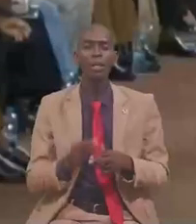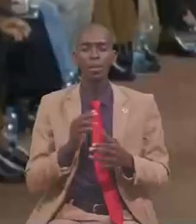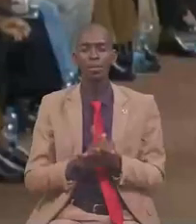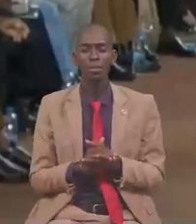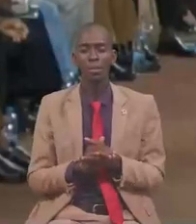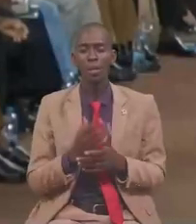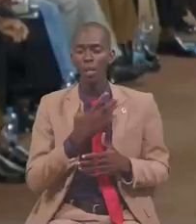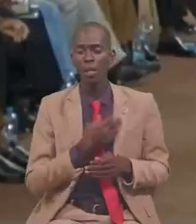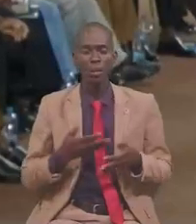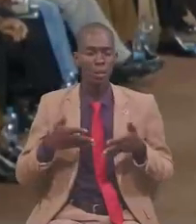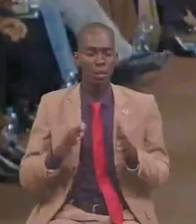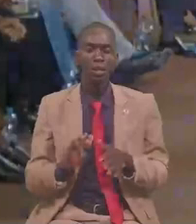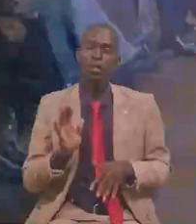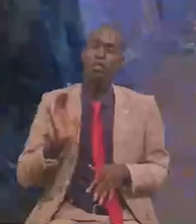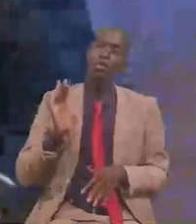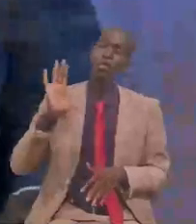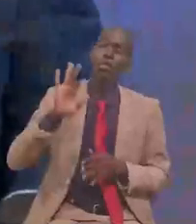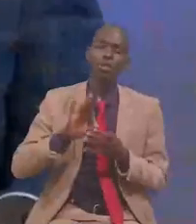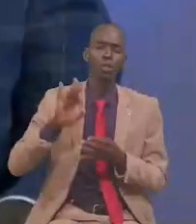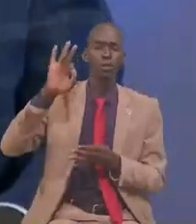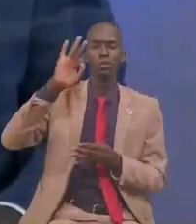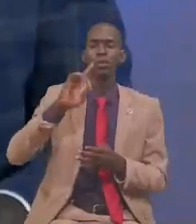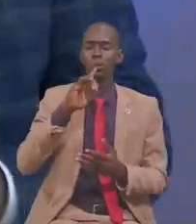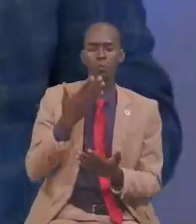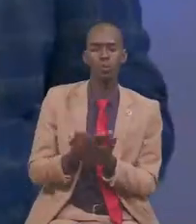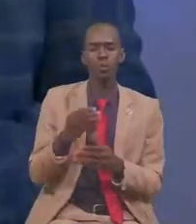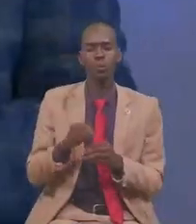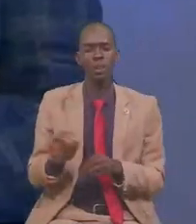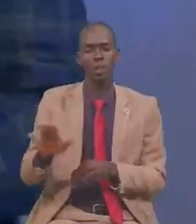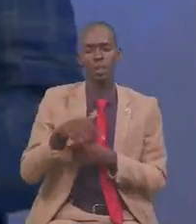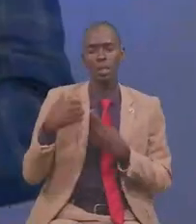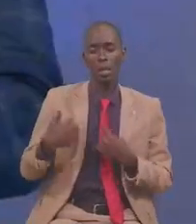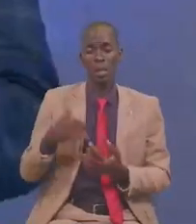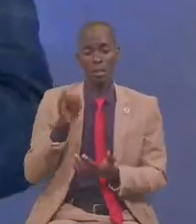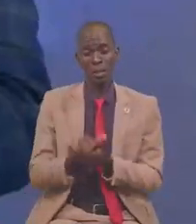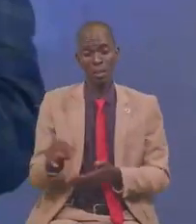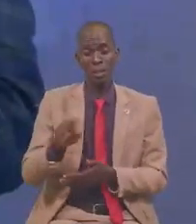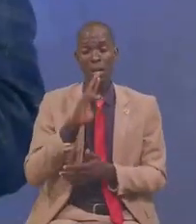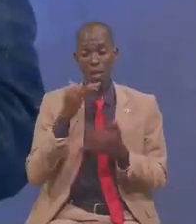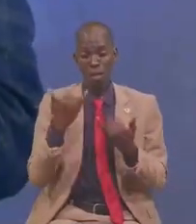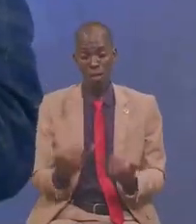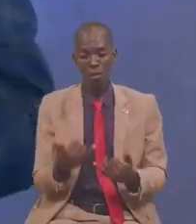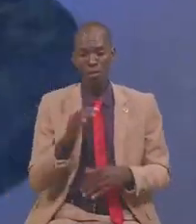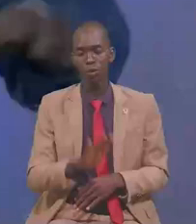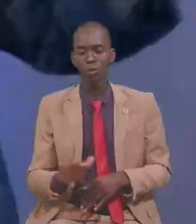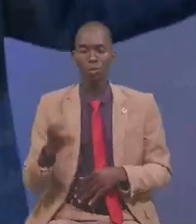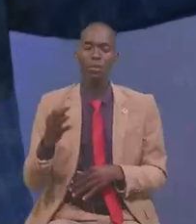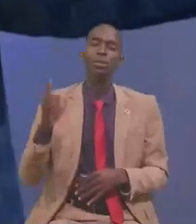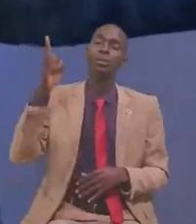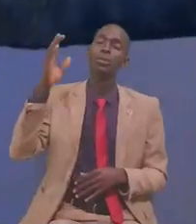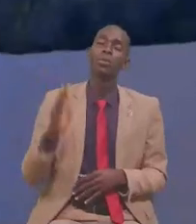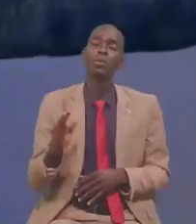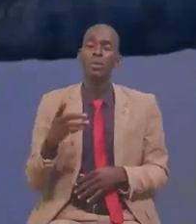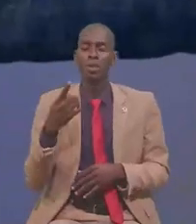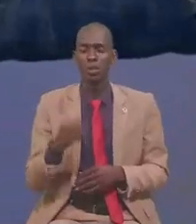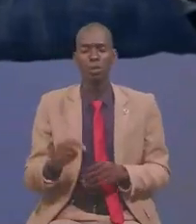Seigneur, que ton esprit rende témoignage à leur cœur qu'ils sont maintenant enfants de Dieu. La conversion